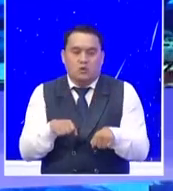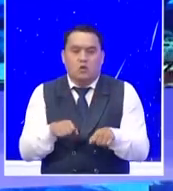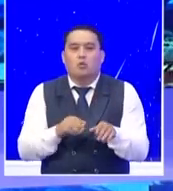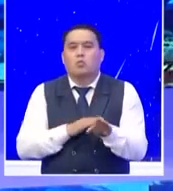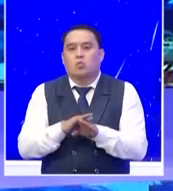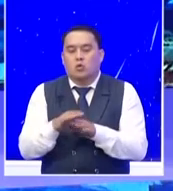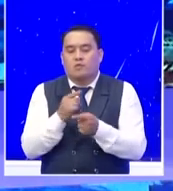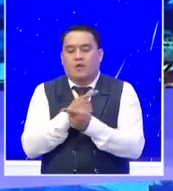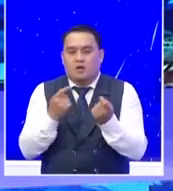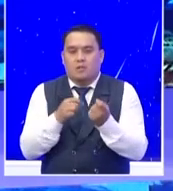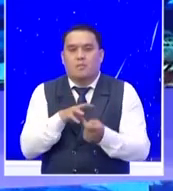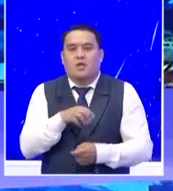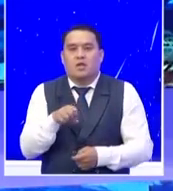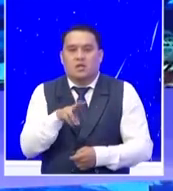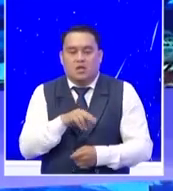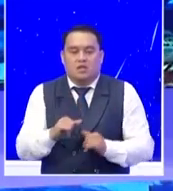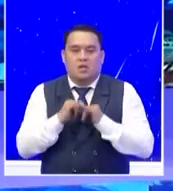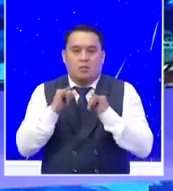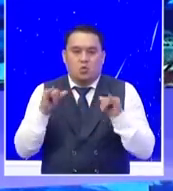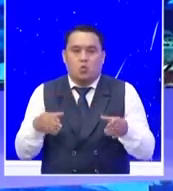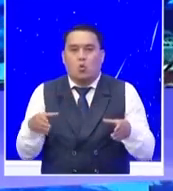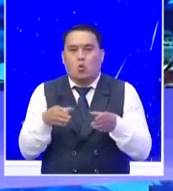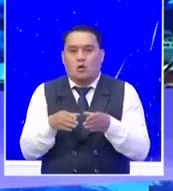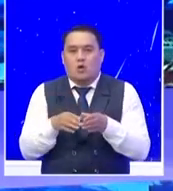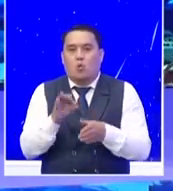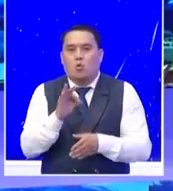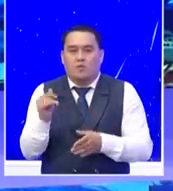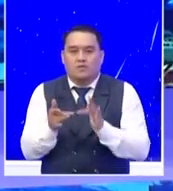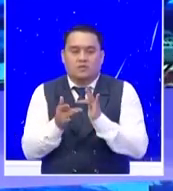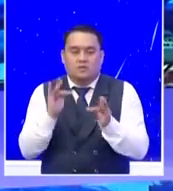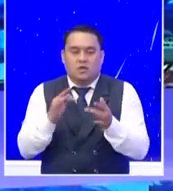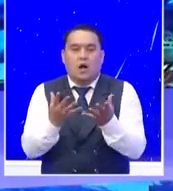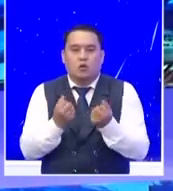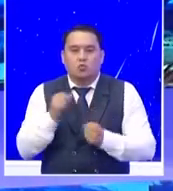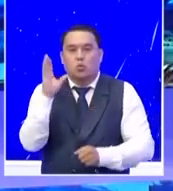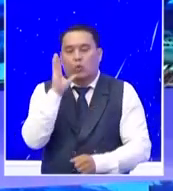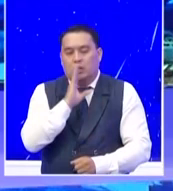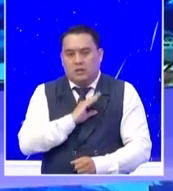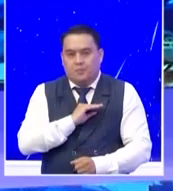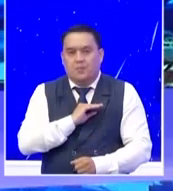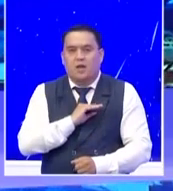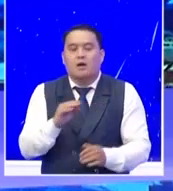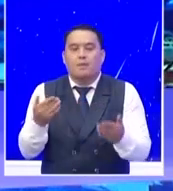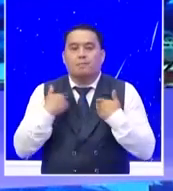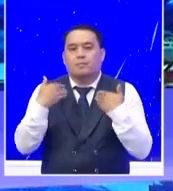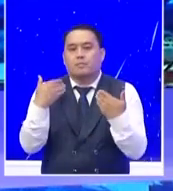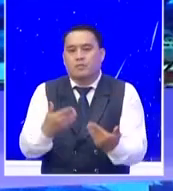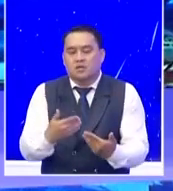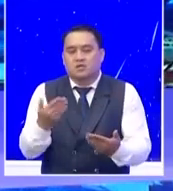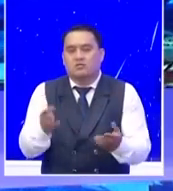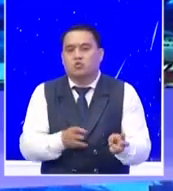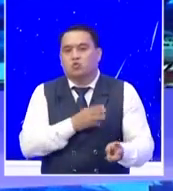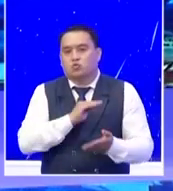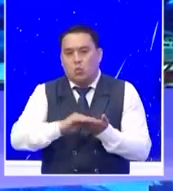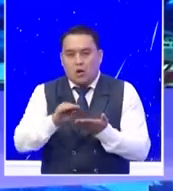толығақ паратты медиа дамыту қоры корпоративтік қорының ресми сайтынан алаласыз. Сондай-ақ, салтанатты марапаттау журналистердің